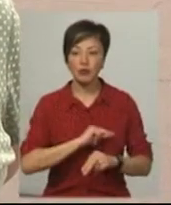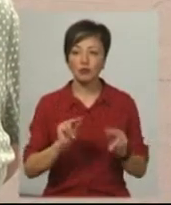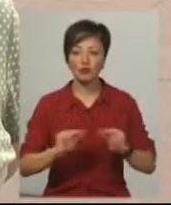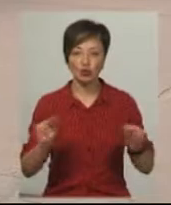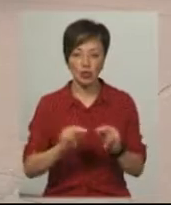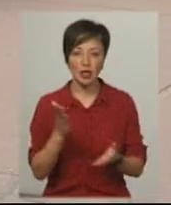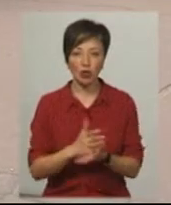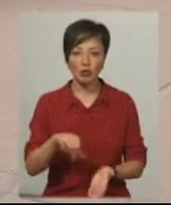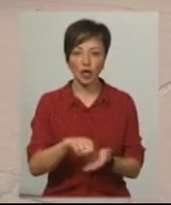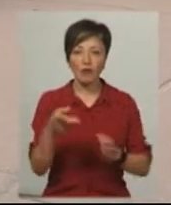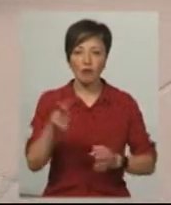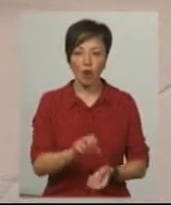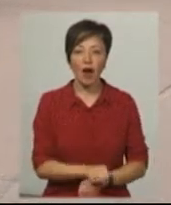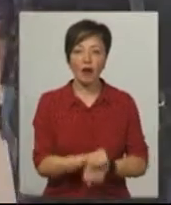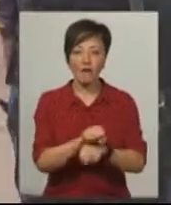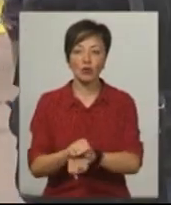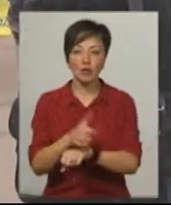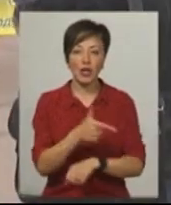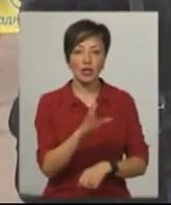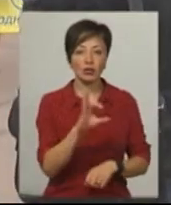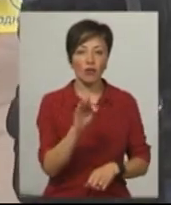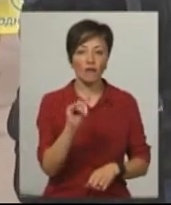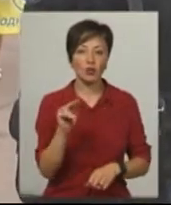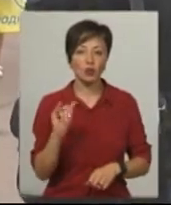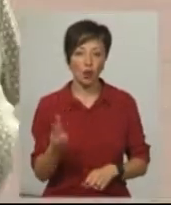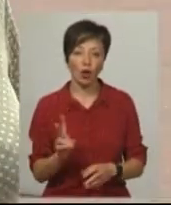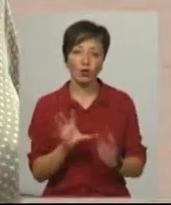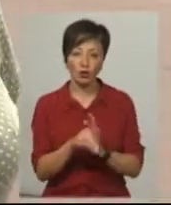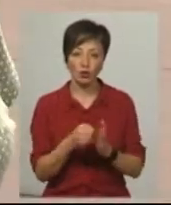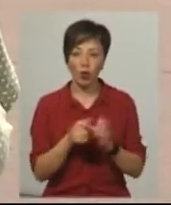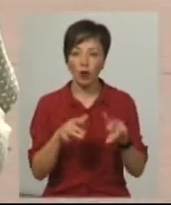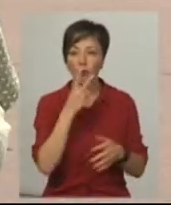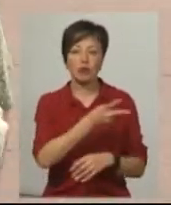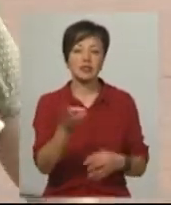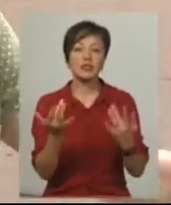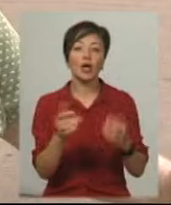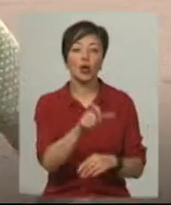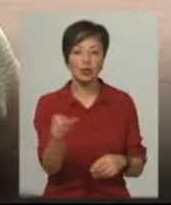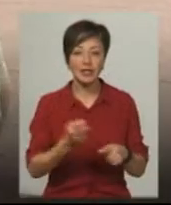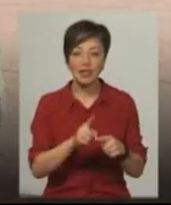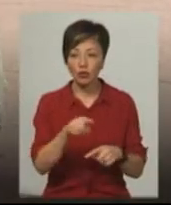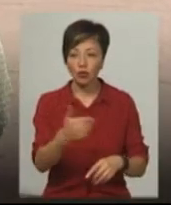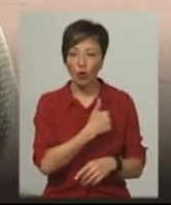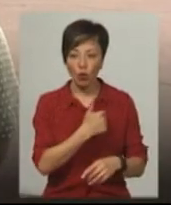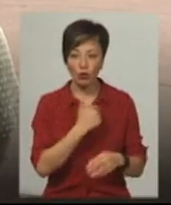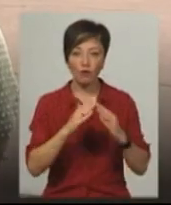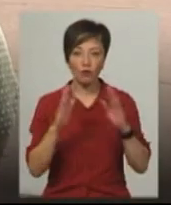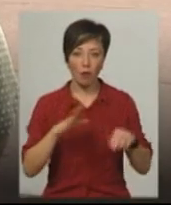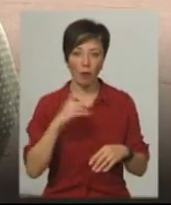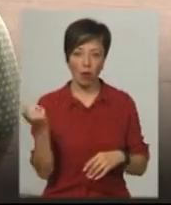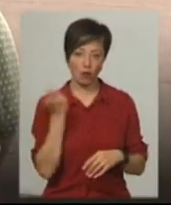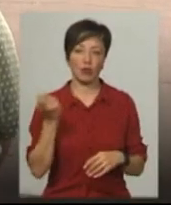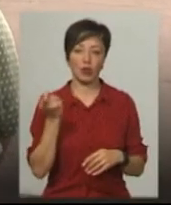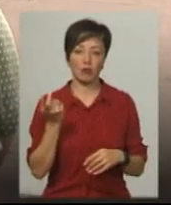є учасницею двох революцій Галина Софійчук. Сьогодні теж долучилася до акції. Подивіться, скільки людей. Це ті, що хочуть, щоб вдома ми були